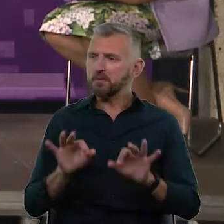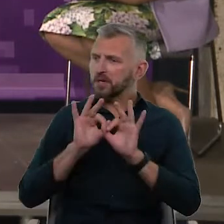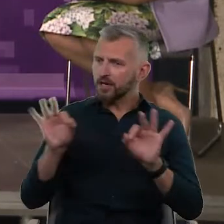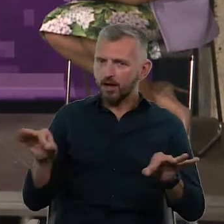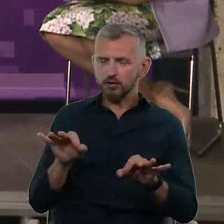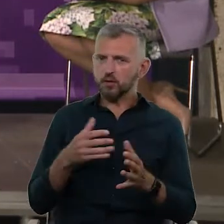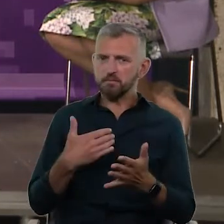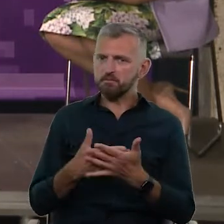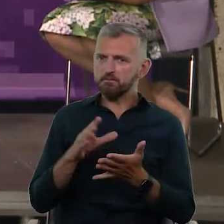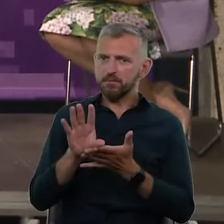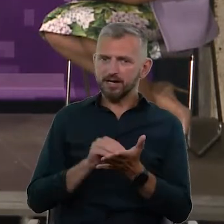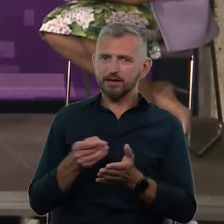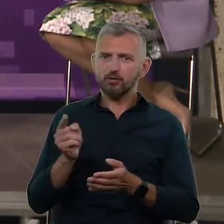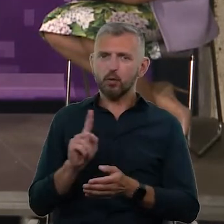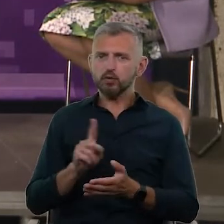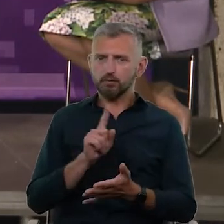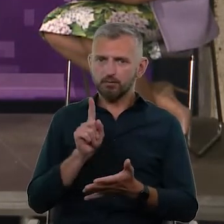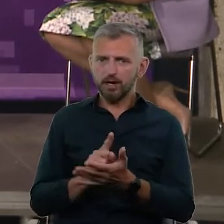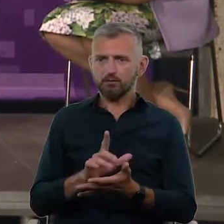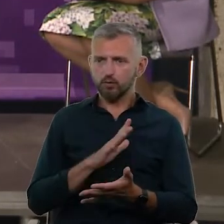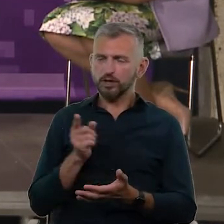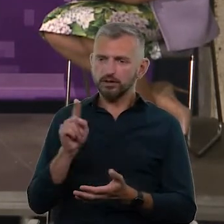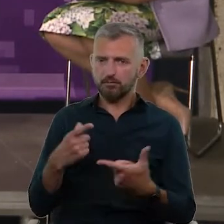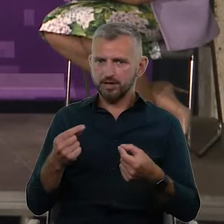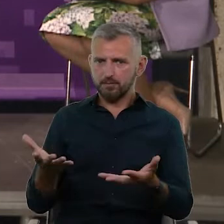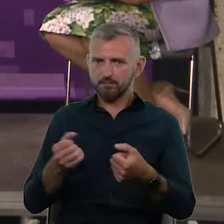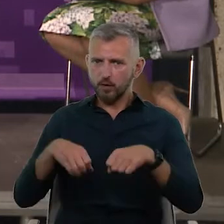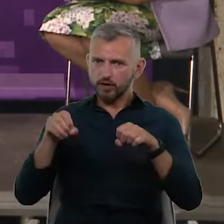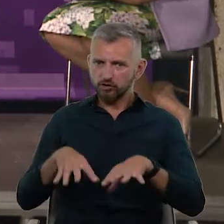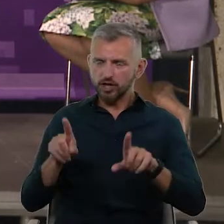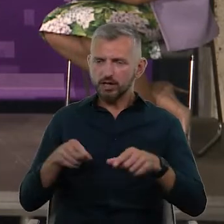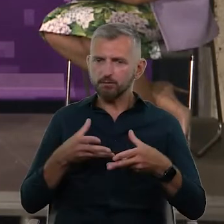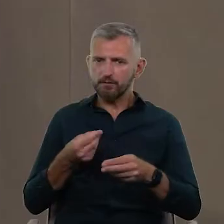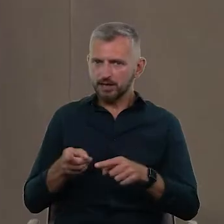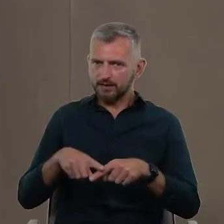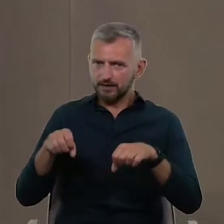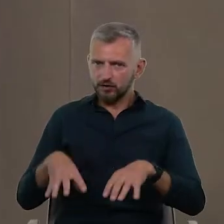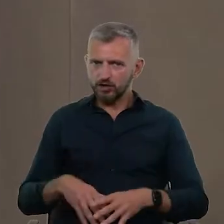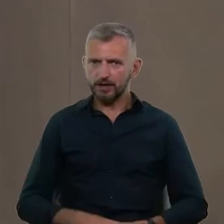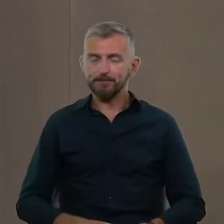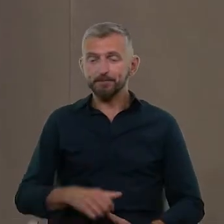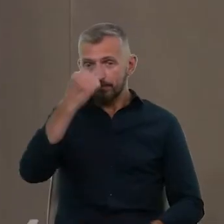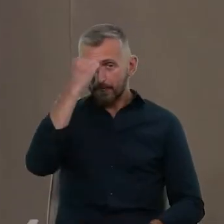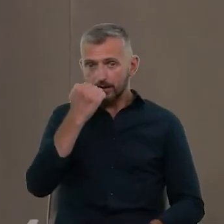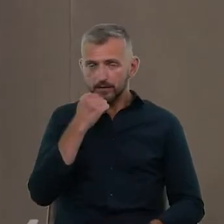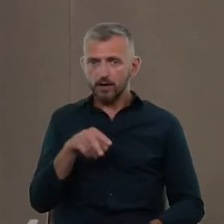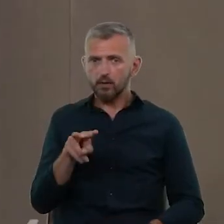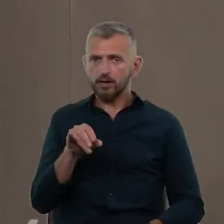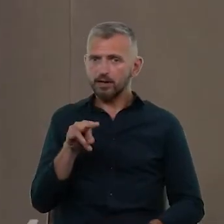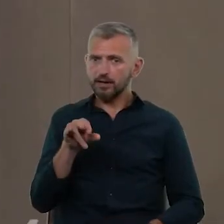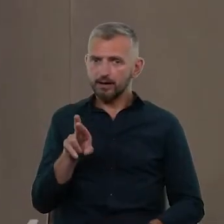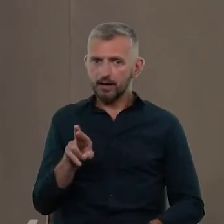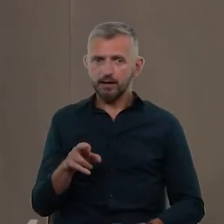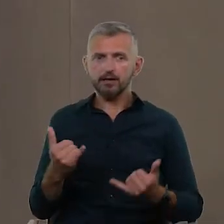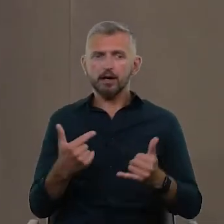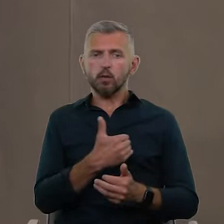приклад до того, що ми маємо бути там, де приймаються рішення, і теж впливати на ці рішення. Дякую, Лілі. Я